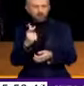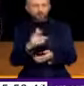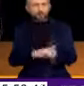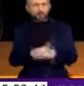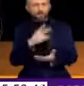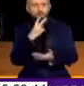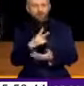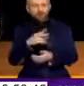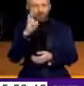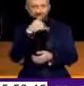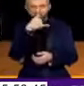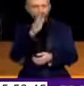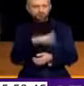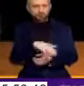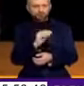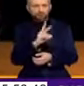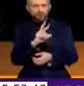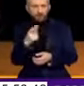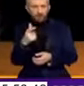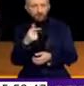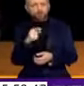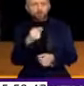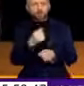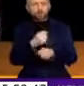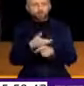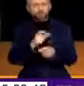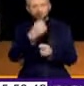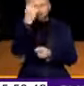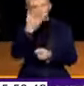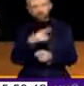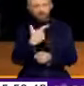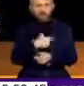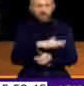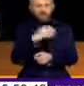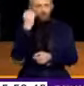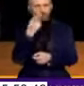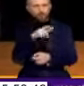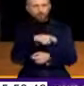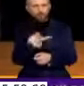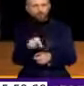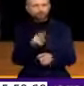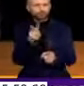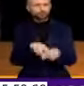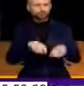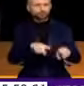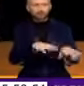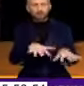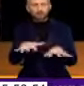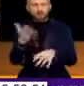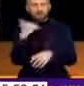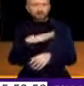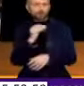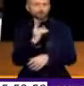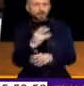в житлово-комунальному господарстві, і держава робить дуже мудро для себе і не мудро для людей. Вона перекидає всі функції на місця. Раніше, каже, був